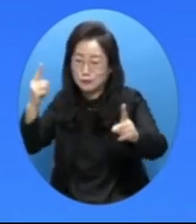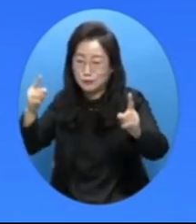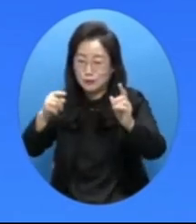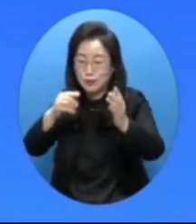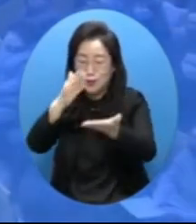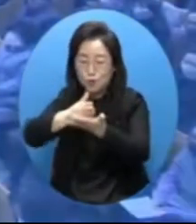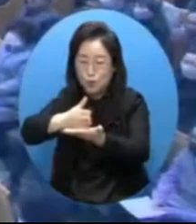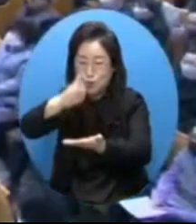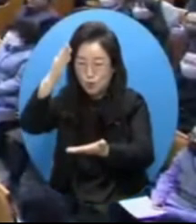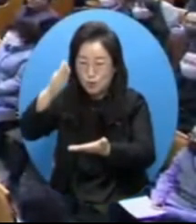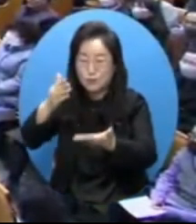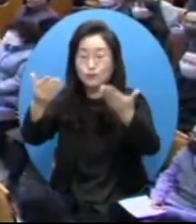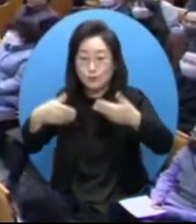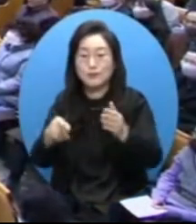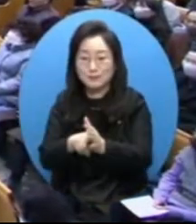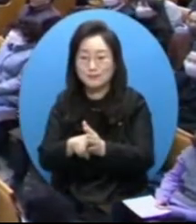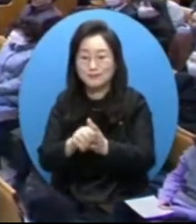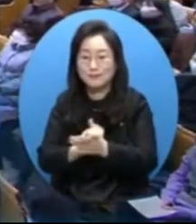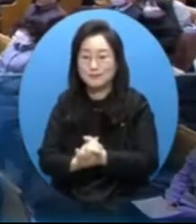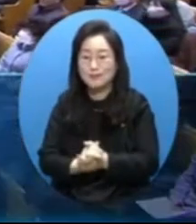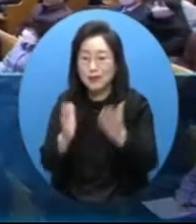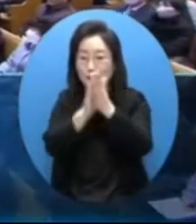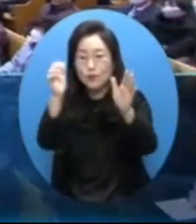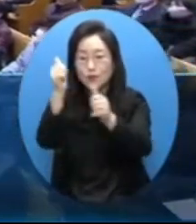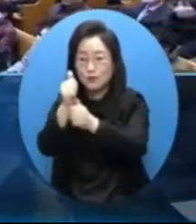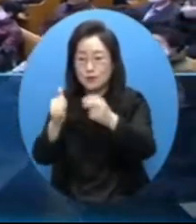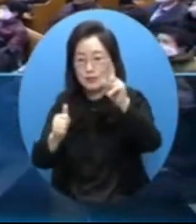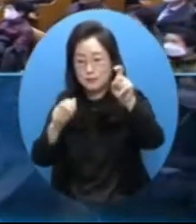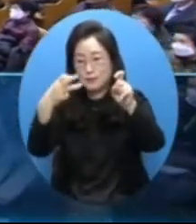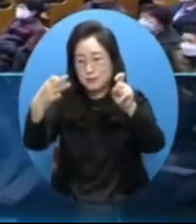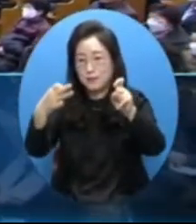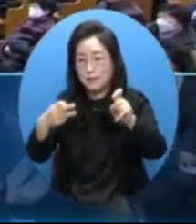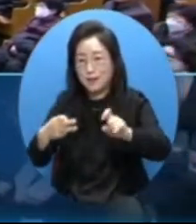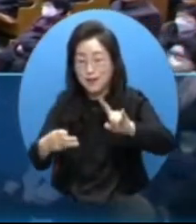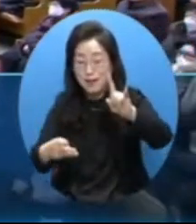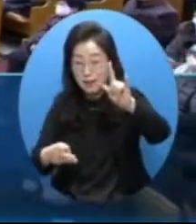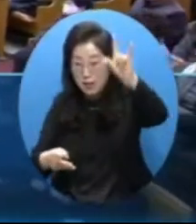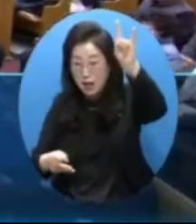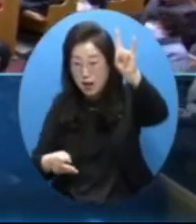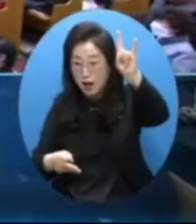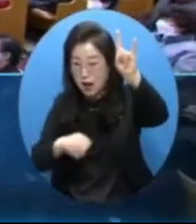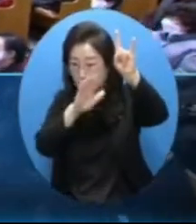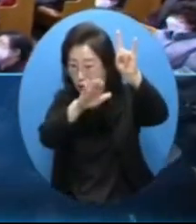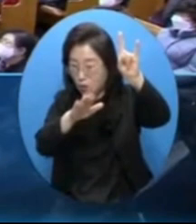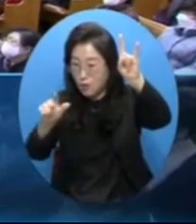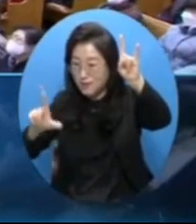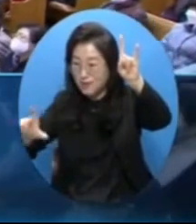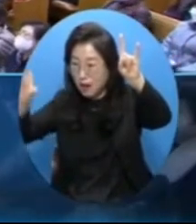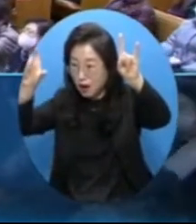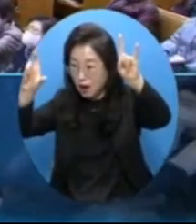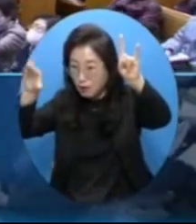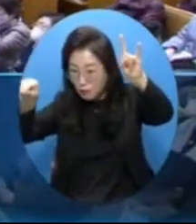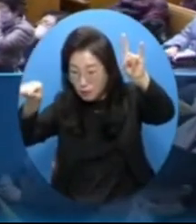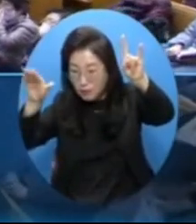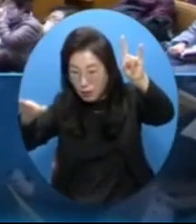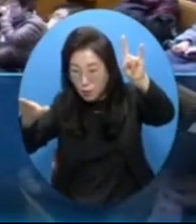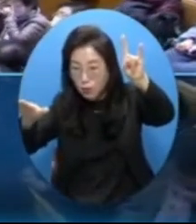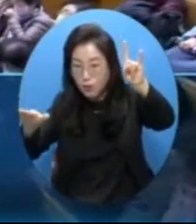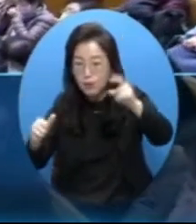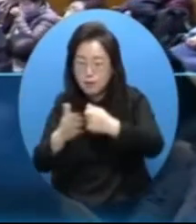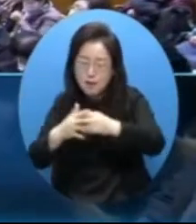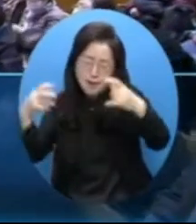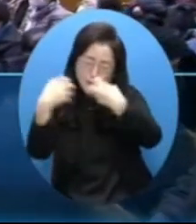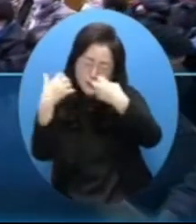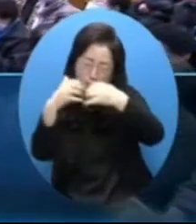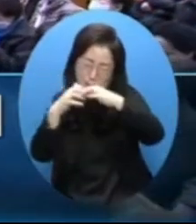주실로 믿습니다 여기서 10장 13절입니다 태양의 머물고 다리 멈추기를 백성이 그 백성이 대적에게 원수를